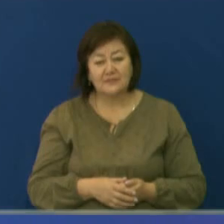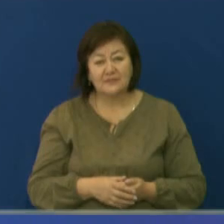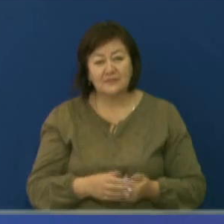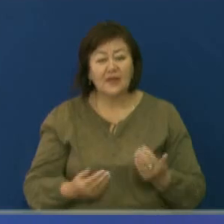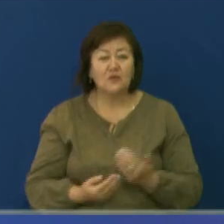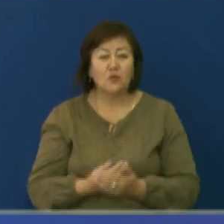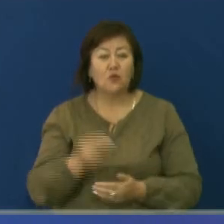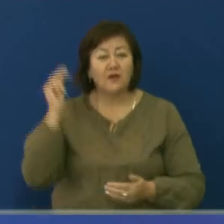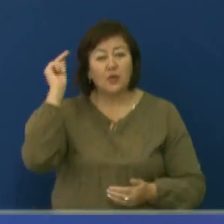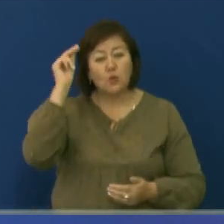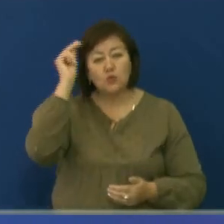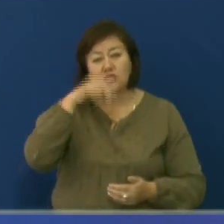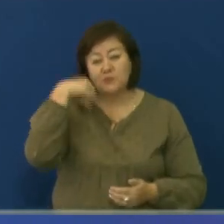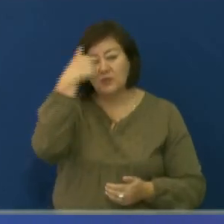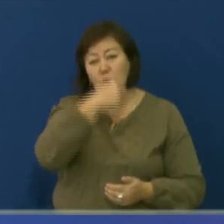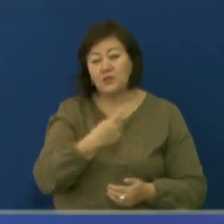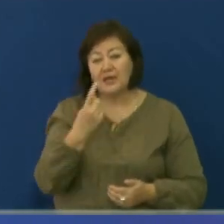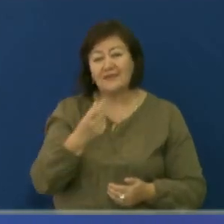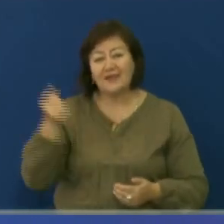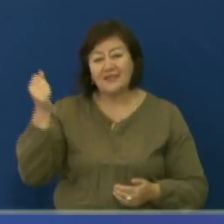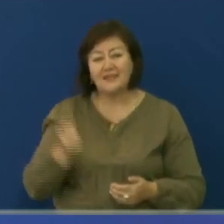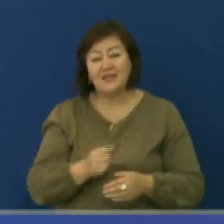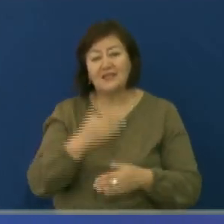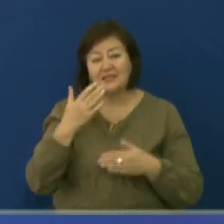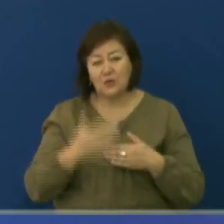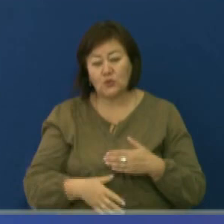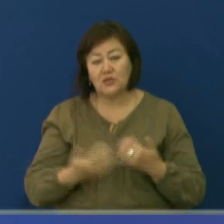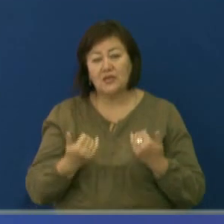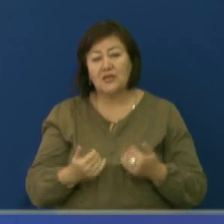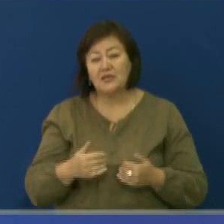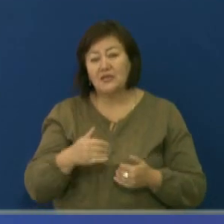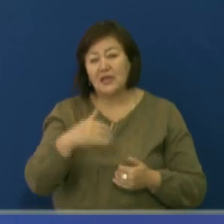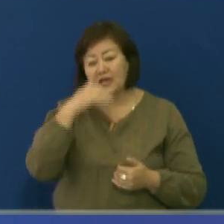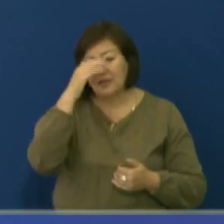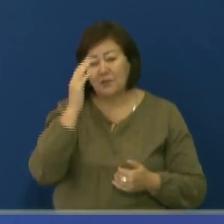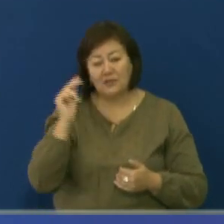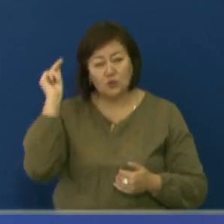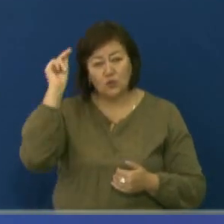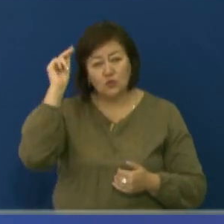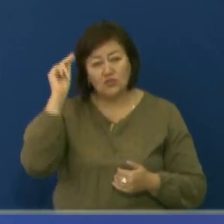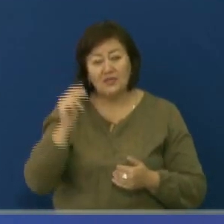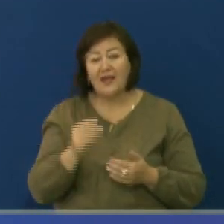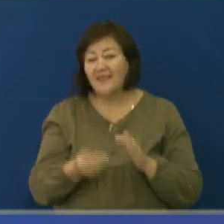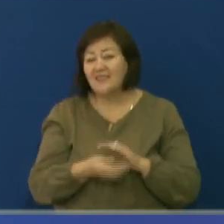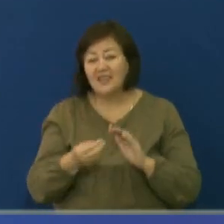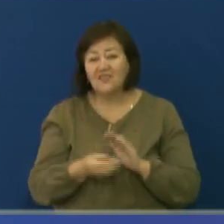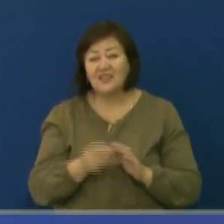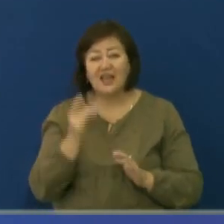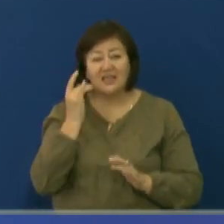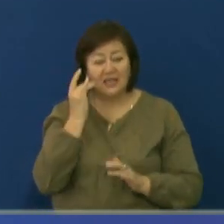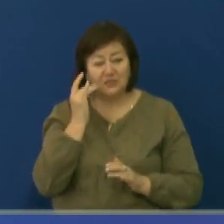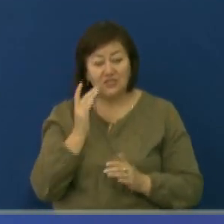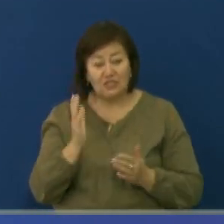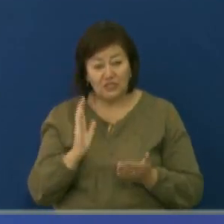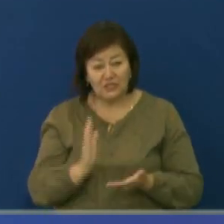Жаңа оқу жылының алғашқы аптасы аяқталып қалды. Десекте студенттер үшін жатақхана тапшылығы басты мәселе болуда. Бүгінгі күнде қаламызда